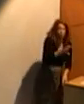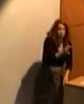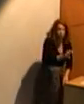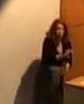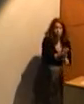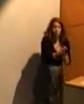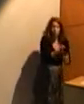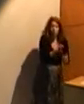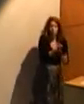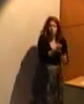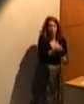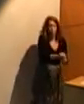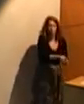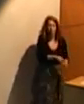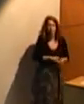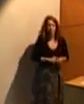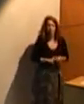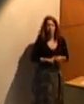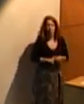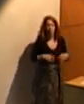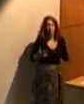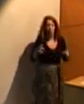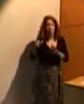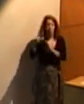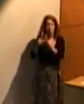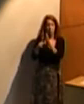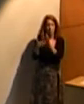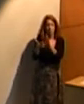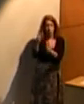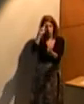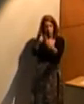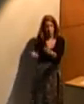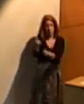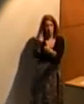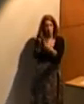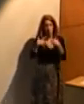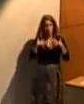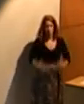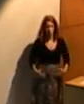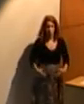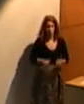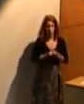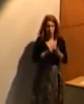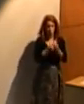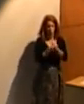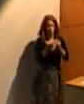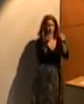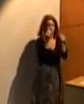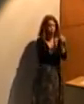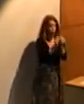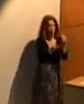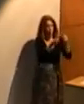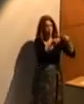c'est à dire que l'idée du législateur c'est de faire en sorte que le corps ne puisse pas devenir un objet de vente